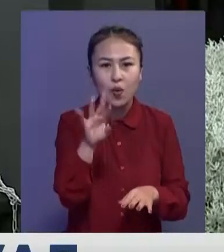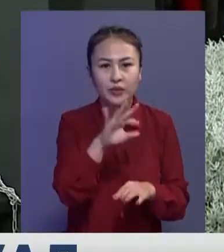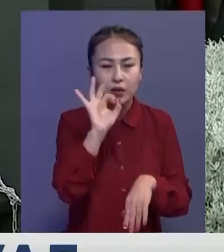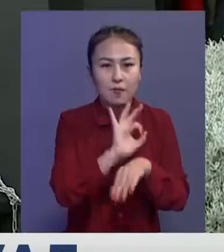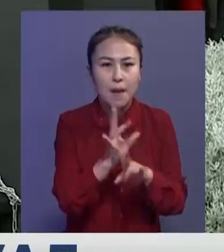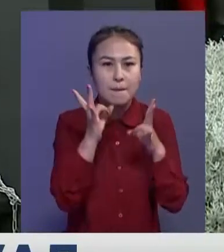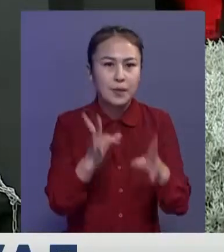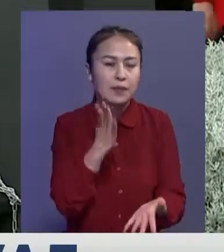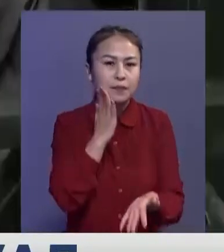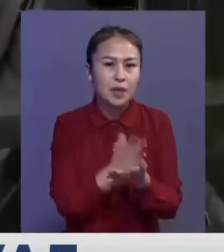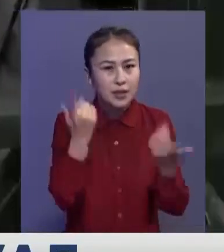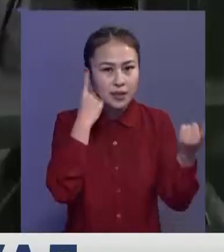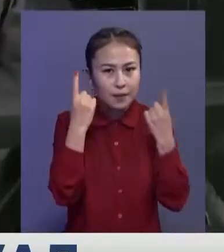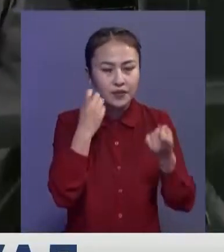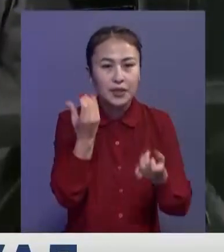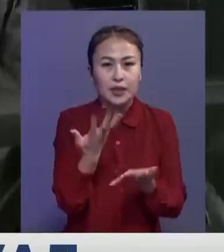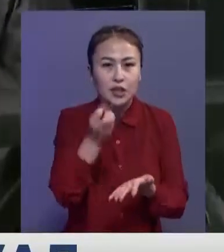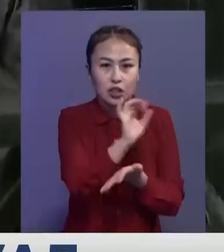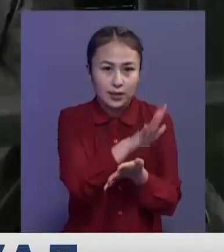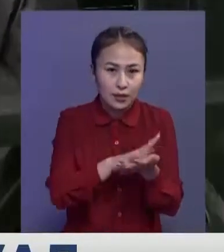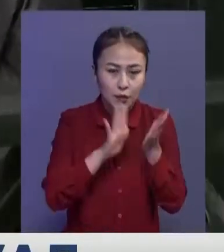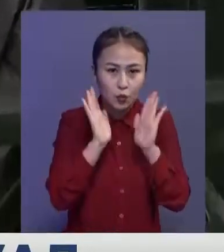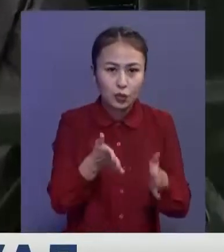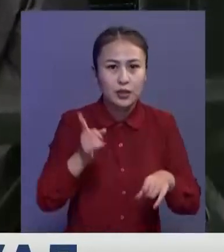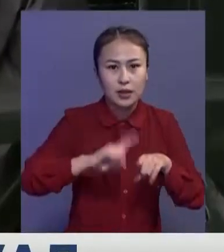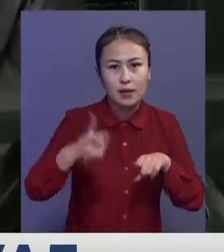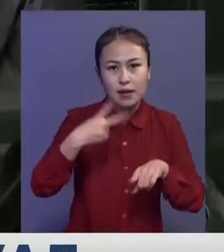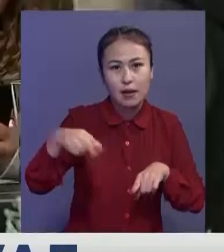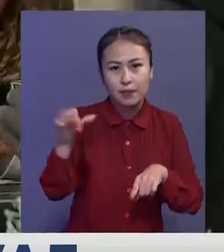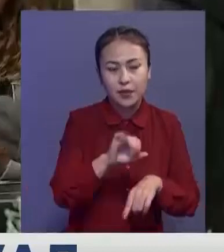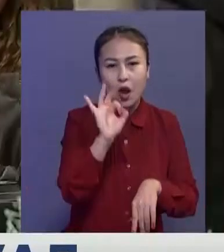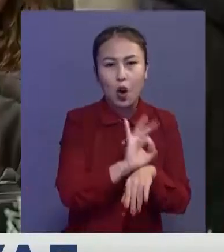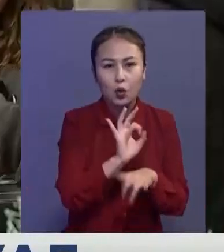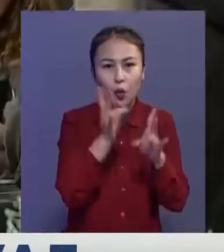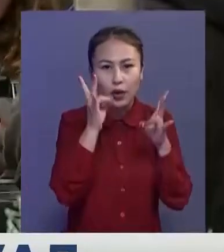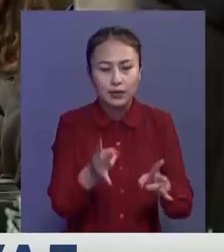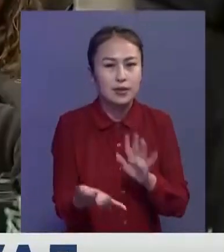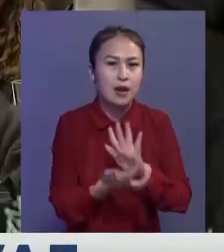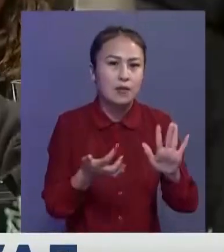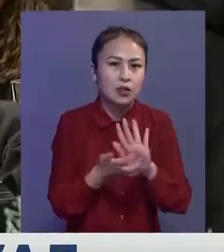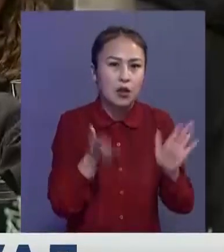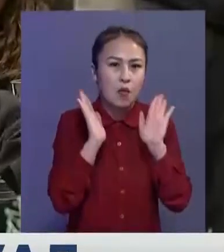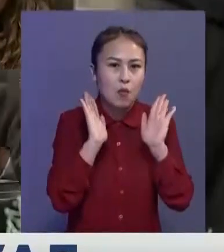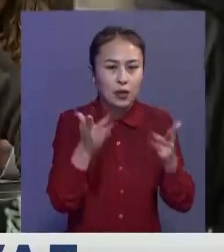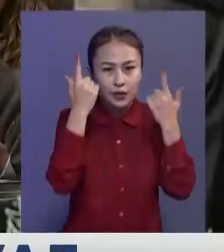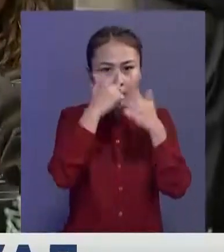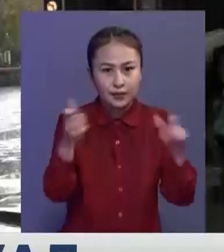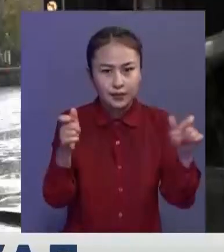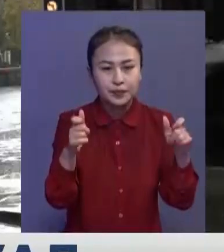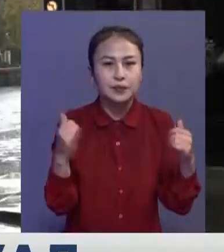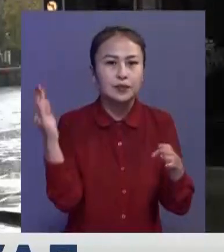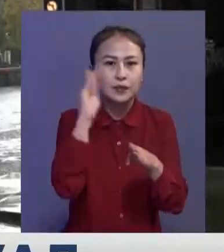науқас жатыр. Сарапшылар бұлай жалғаса берсе, алдағы 2 аптада ауруханаларда орын тапшылығы байқалатынын айтып дабыл